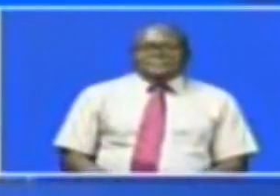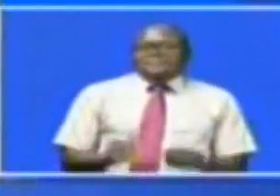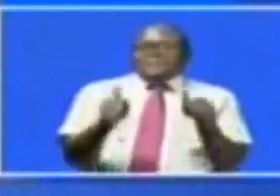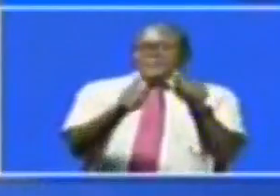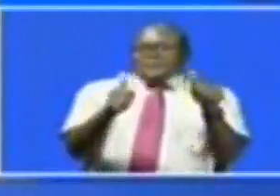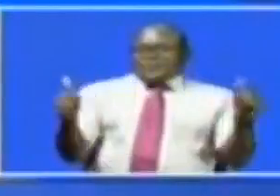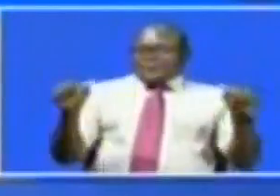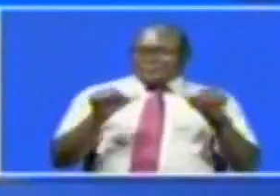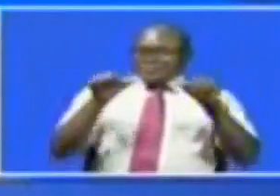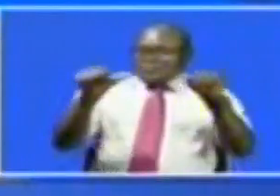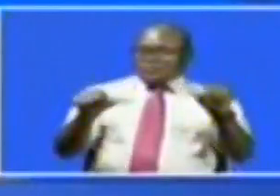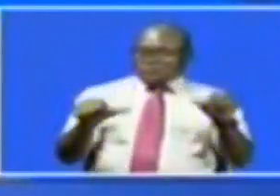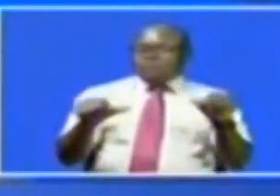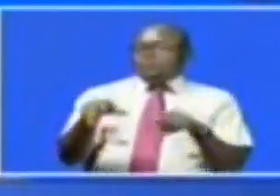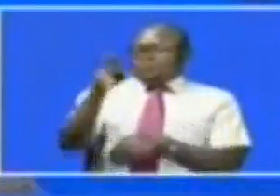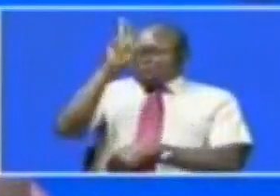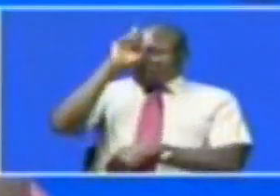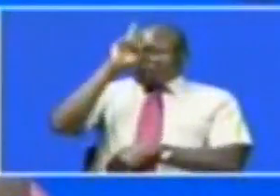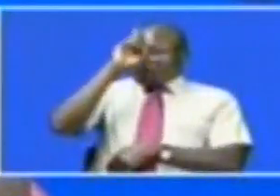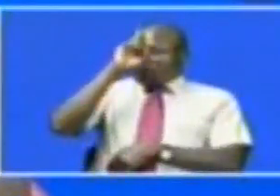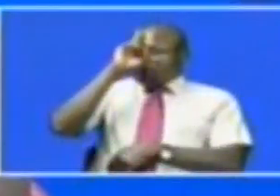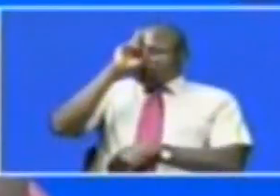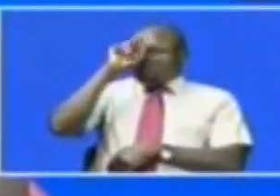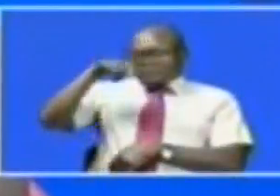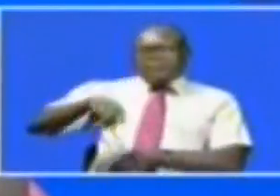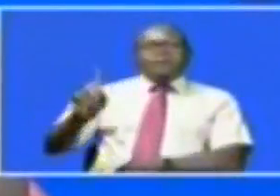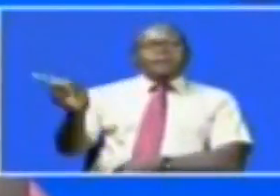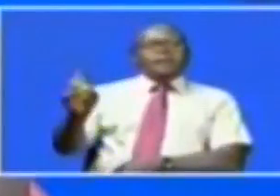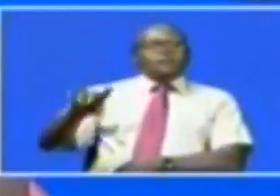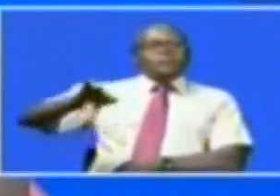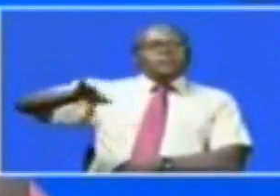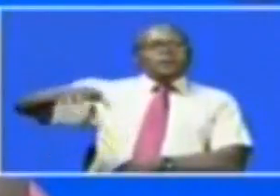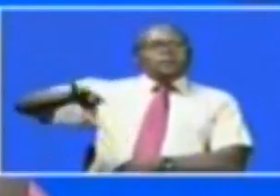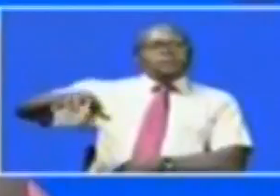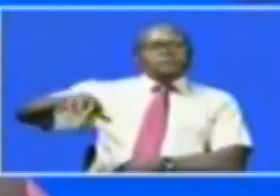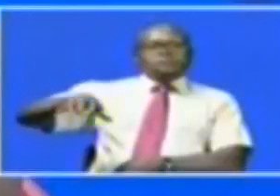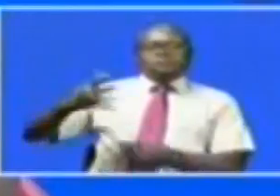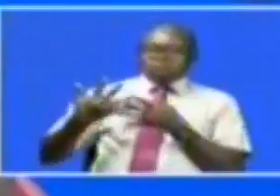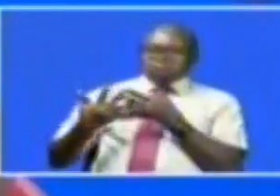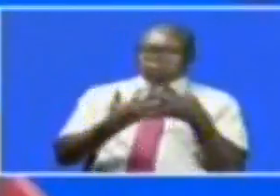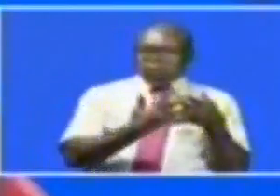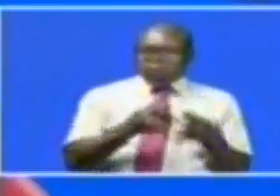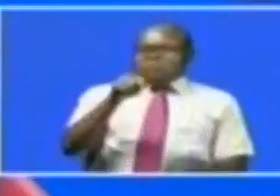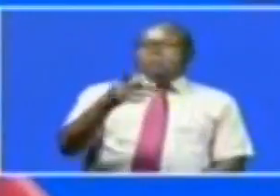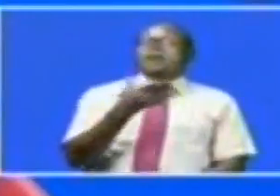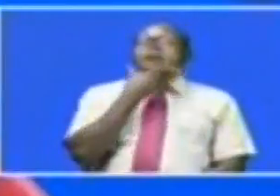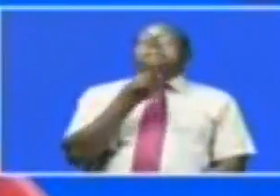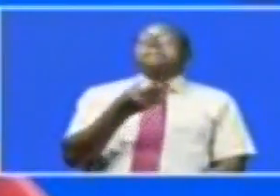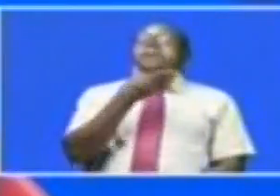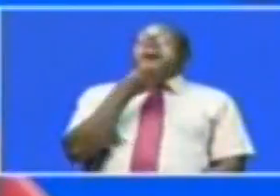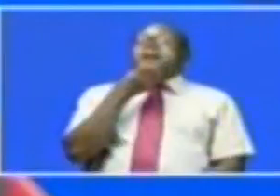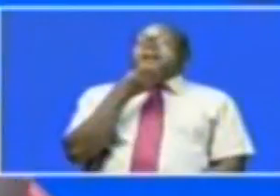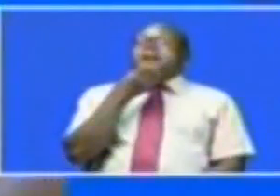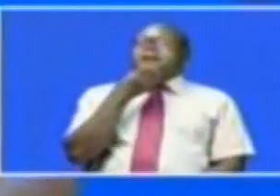Na mtazamaji, tukiendelea na taarifa zetu, polisi katika mtaa wa Shauri Moyo hapa jijini Nairobi wamemtia mbaroni mwanaume mmoja